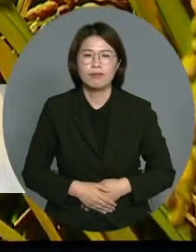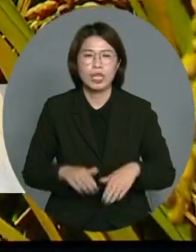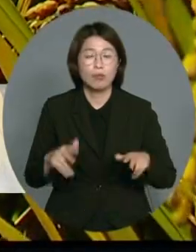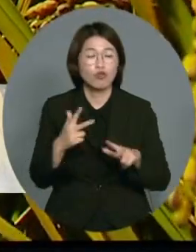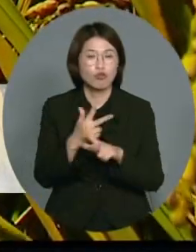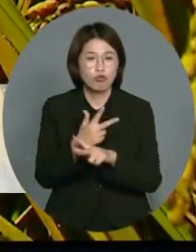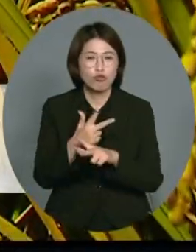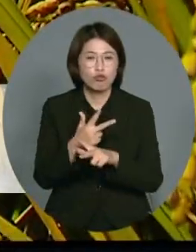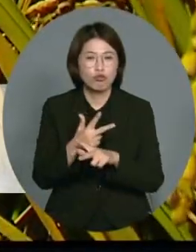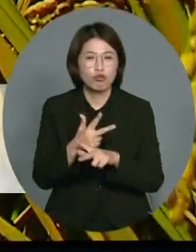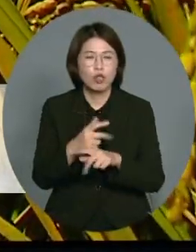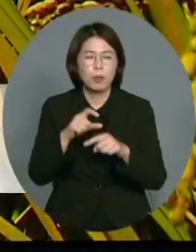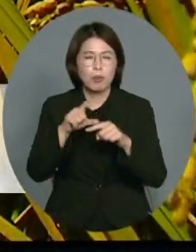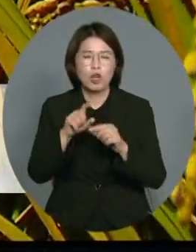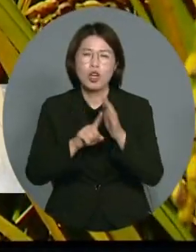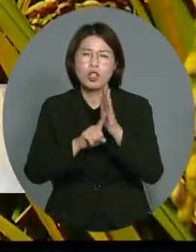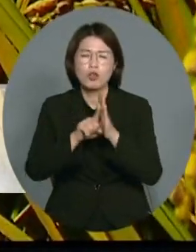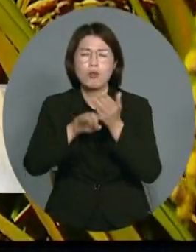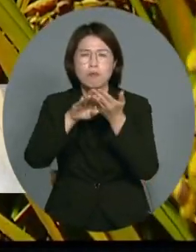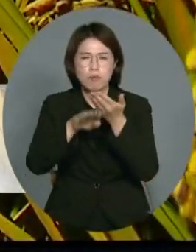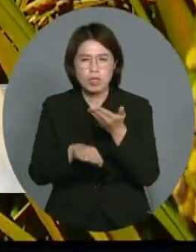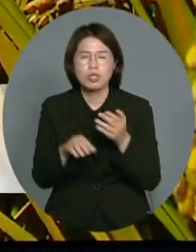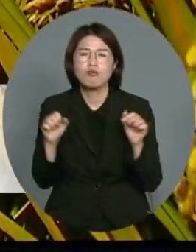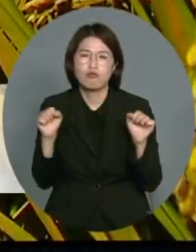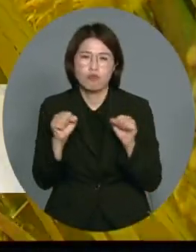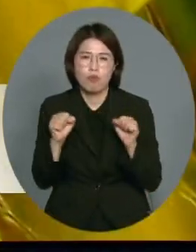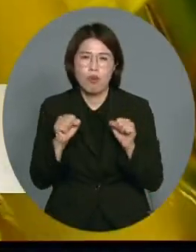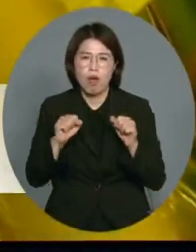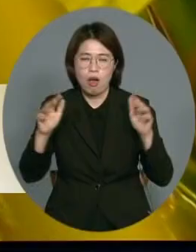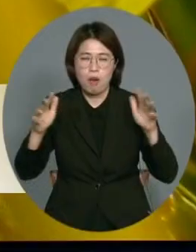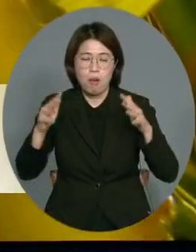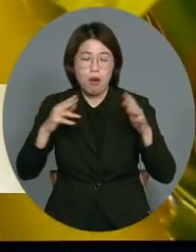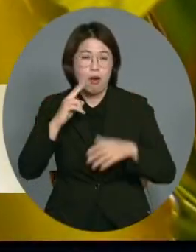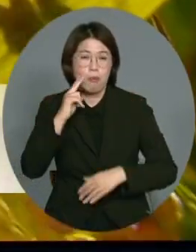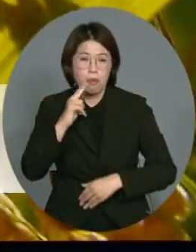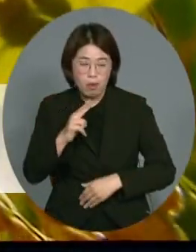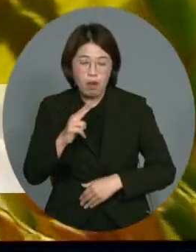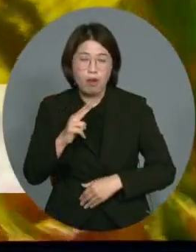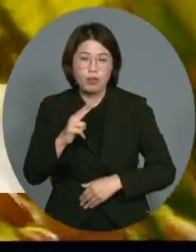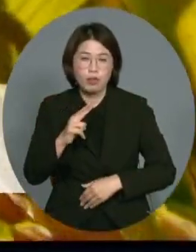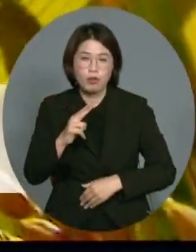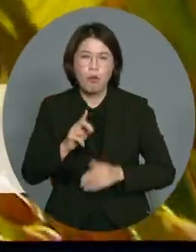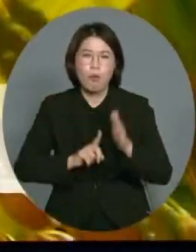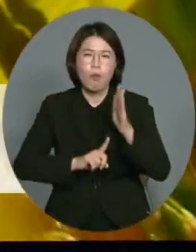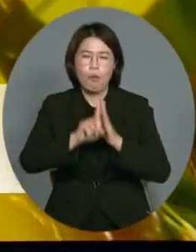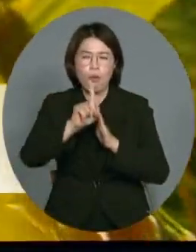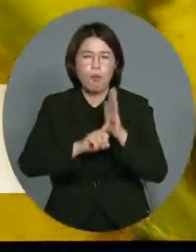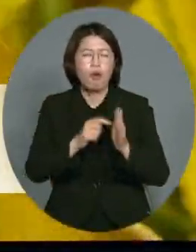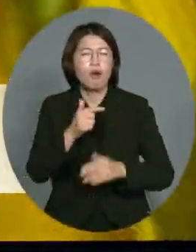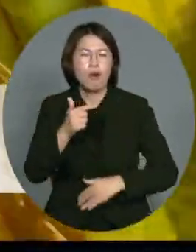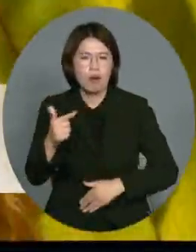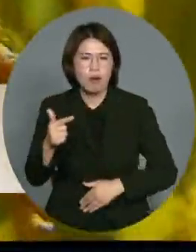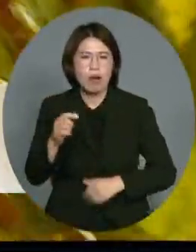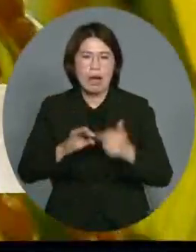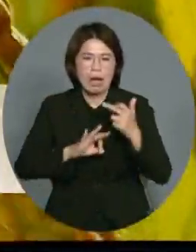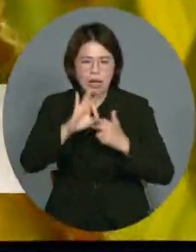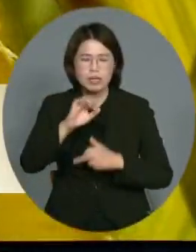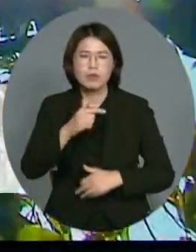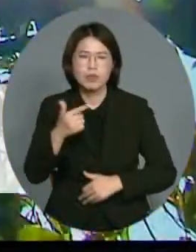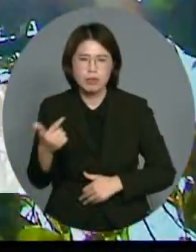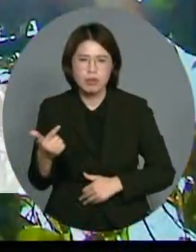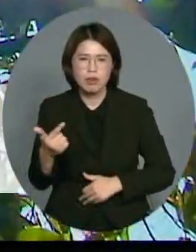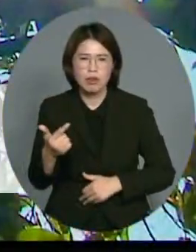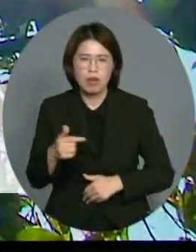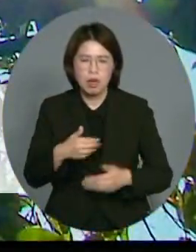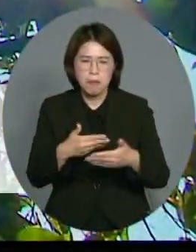이번 주는 평년 기온을 밑돌며 쌀쌀했습니다. 바람도 강하게 부는 데다 일교차까지 커서 아침 저녁으로는